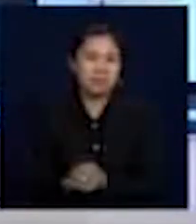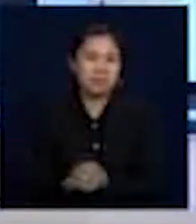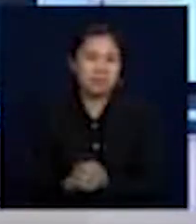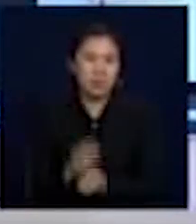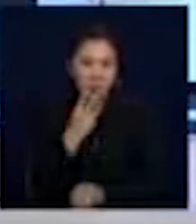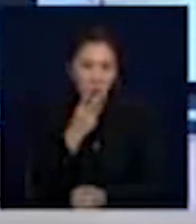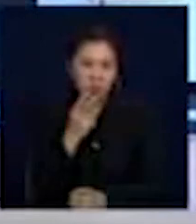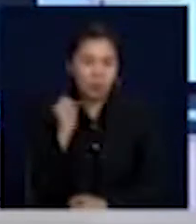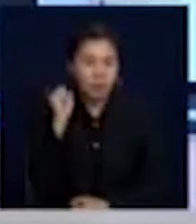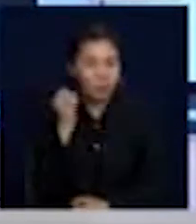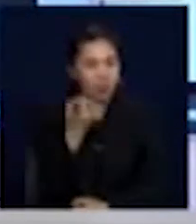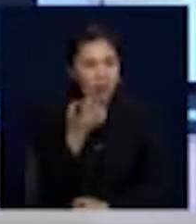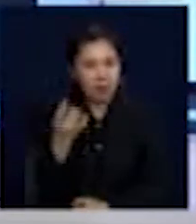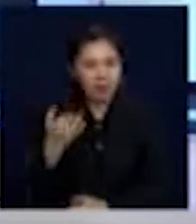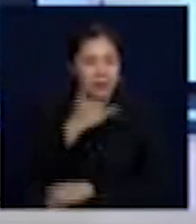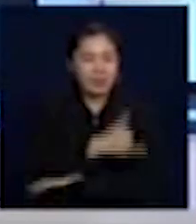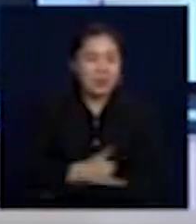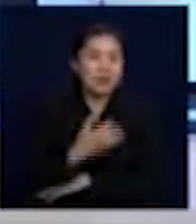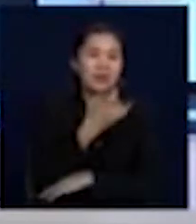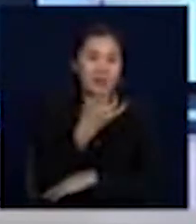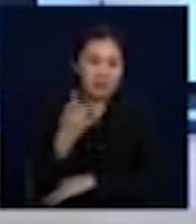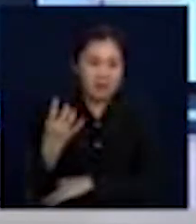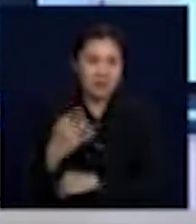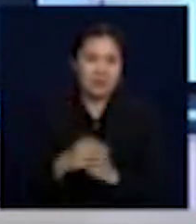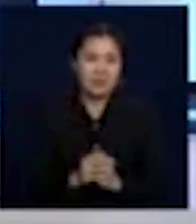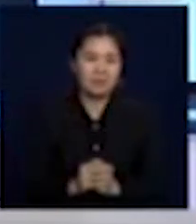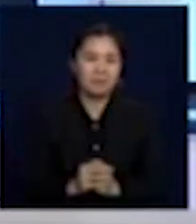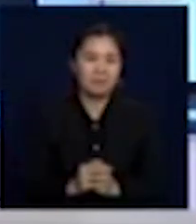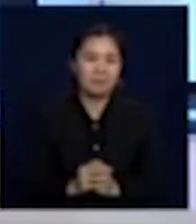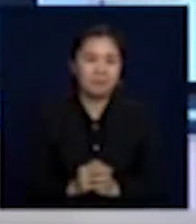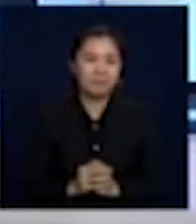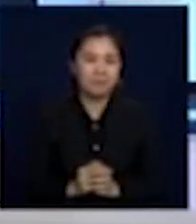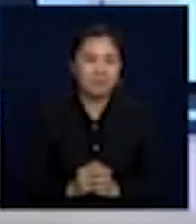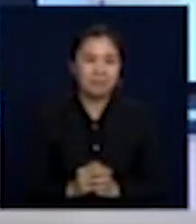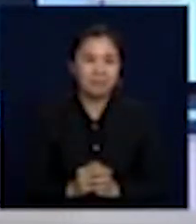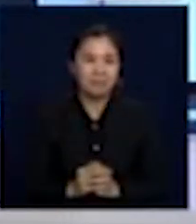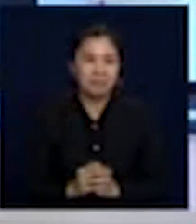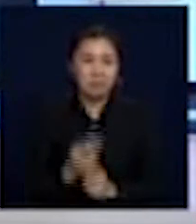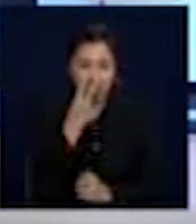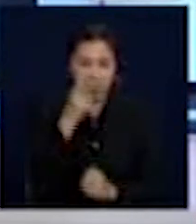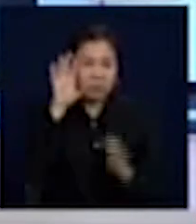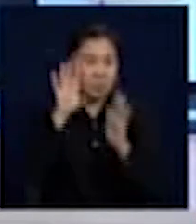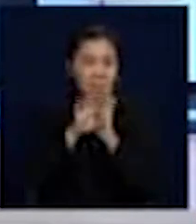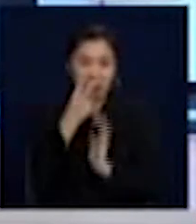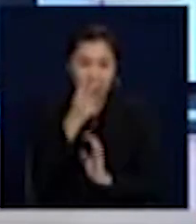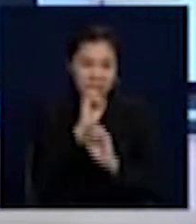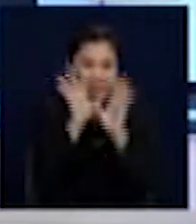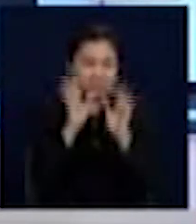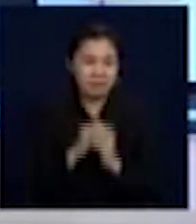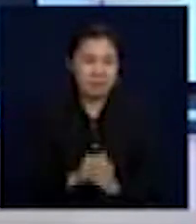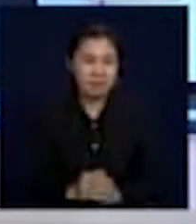รมาจากประเทศอะไรนะฮะและท้ายที่สุดแหมมองเห็นไหมผมไปดูใกล้อีก